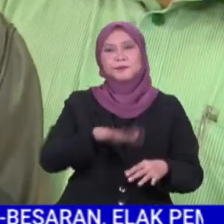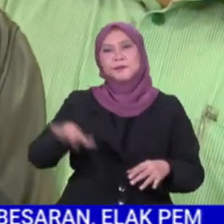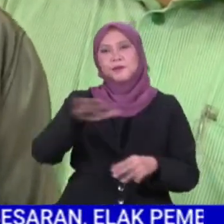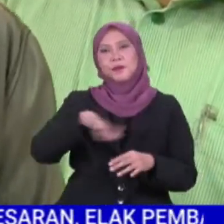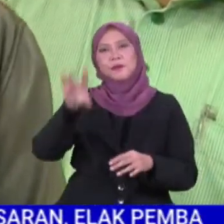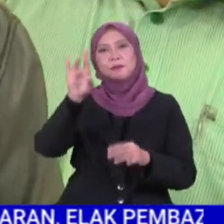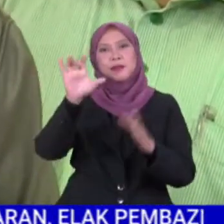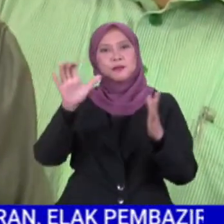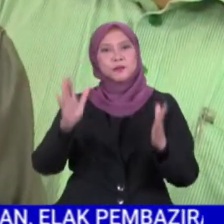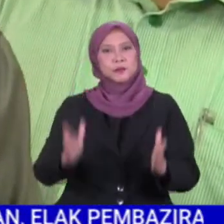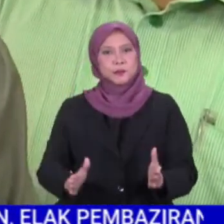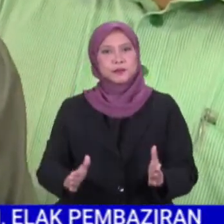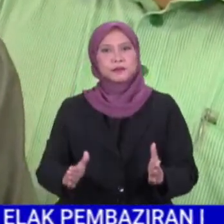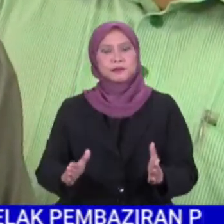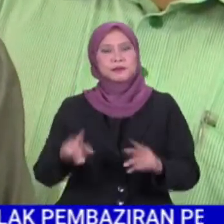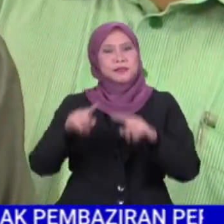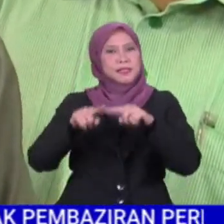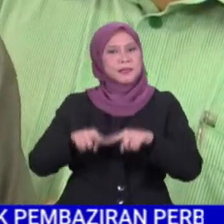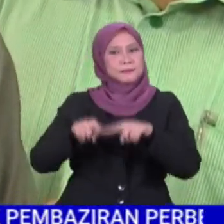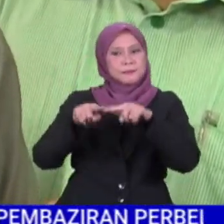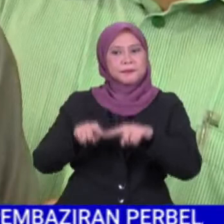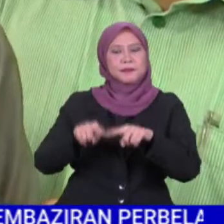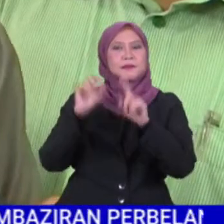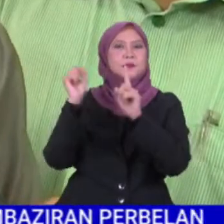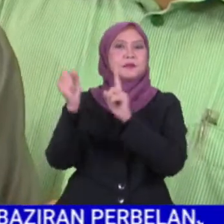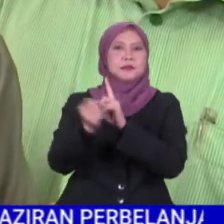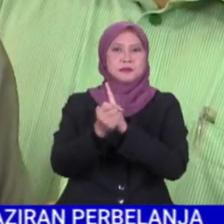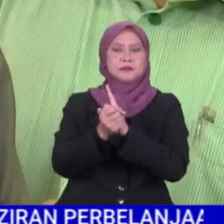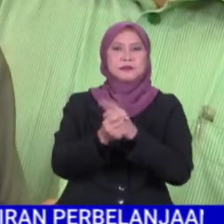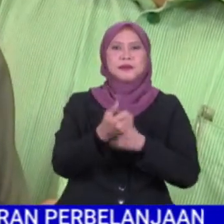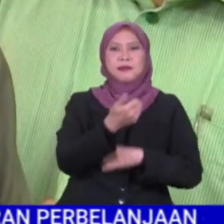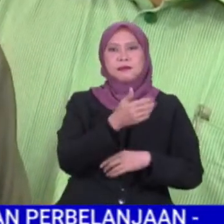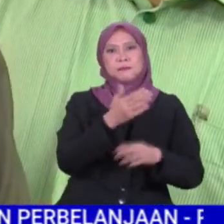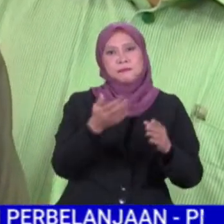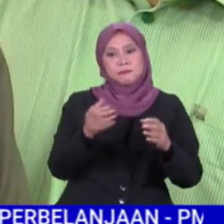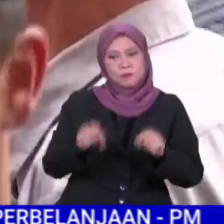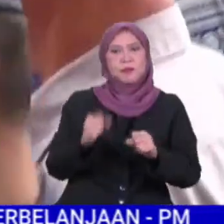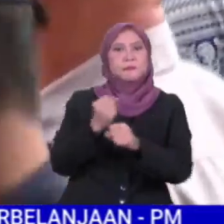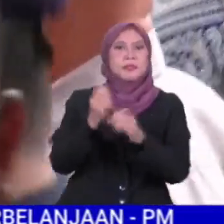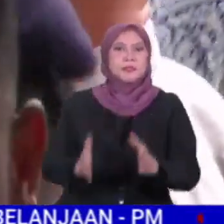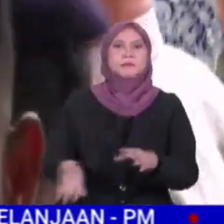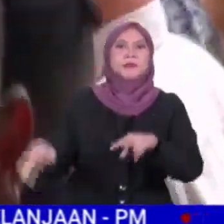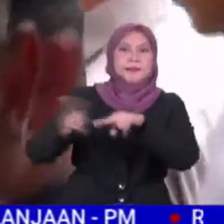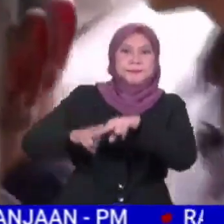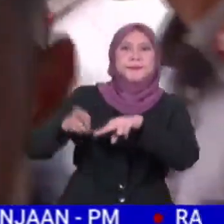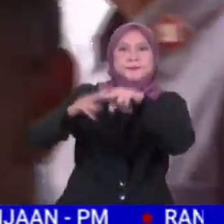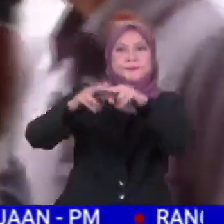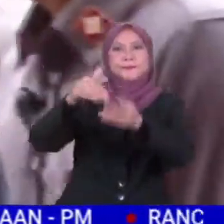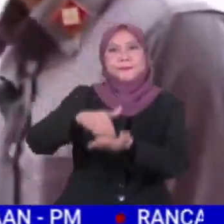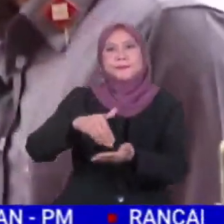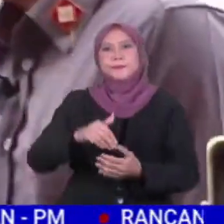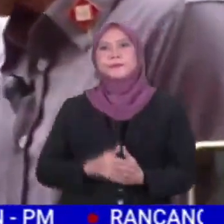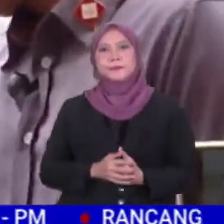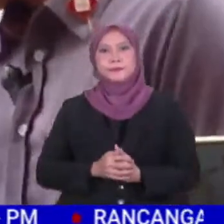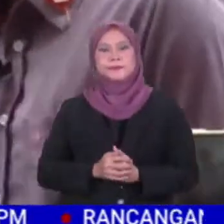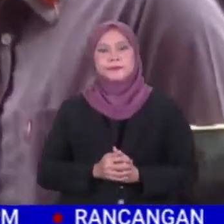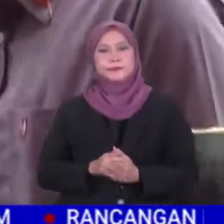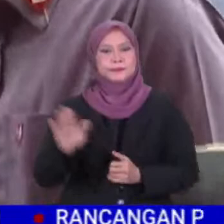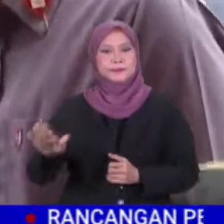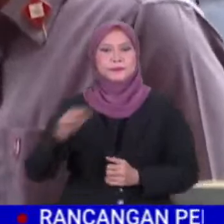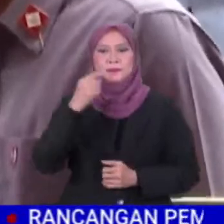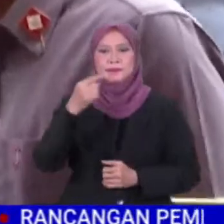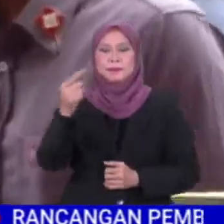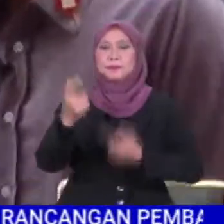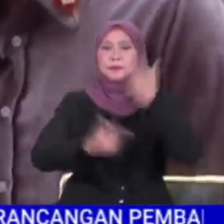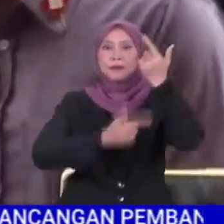800 bergantung kepada keadaan semasa itu boleh saja ditambah beliau berkati demikian